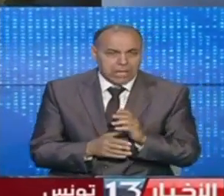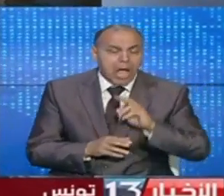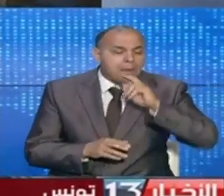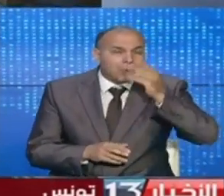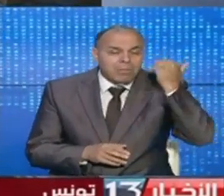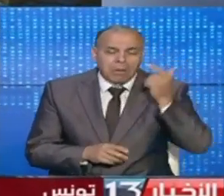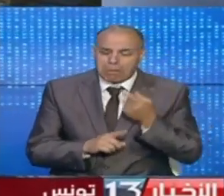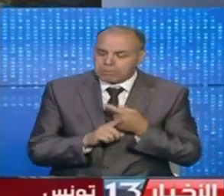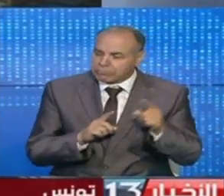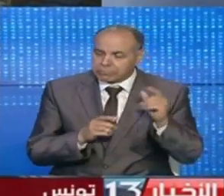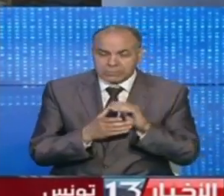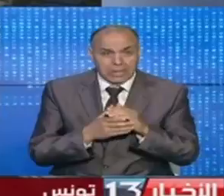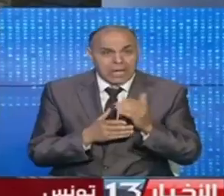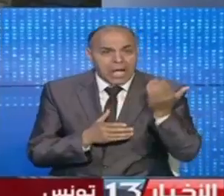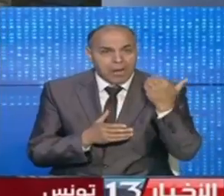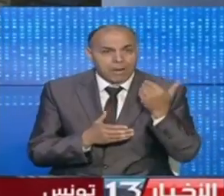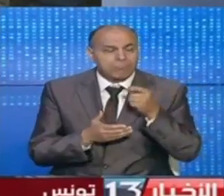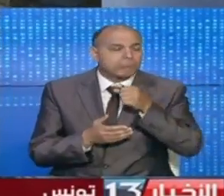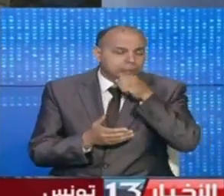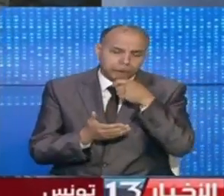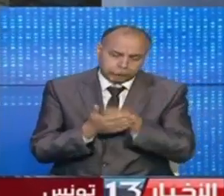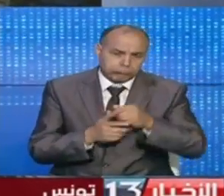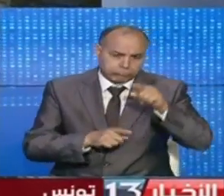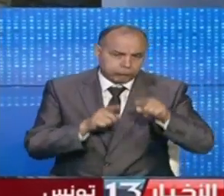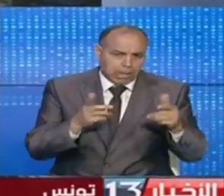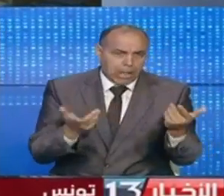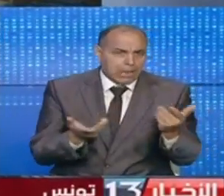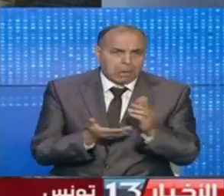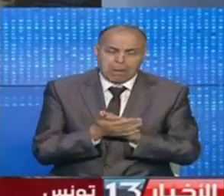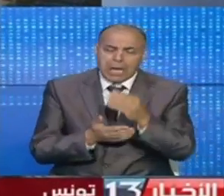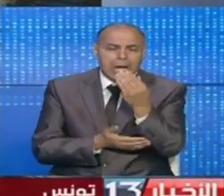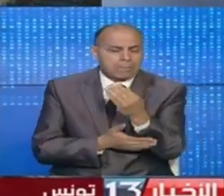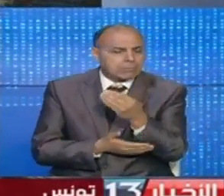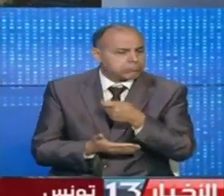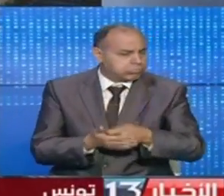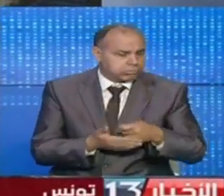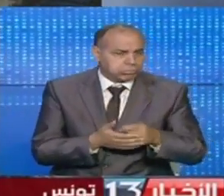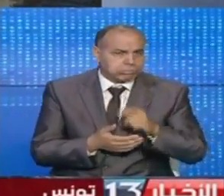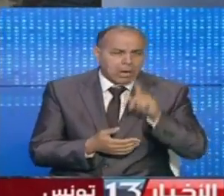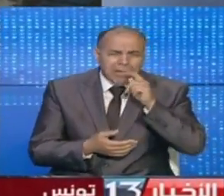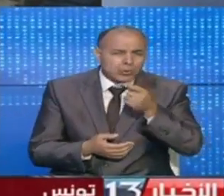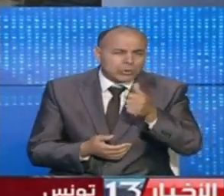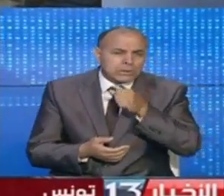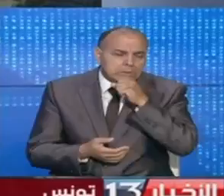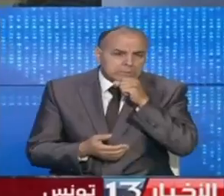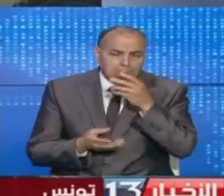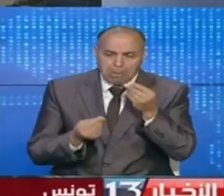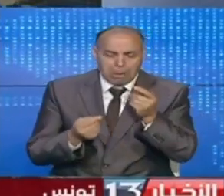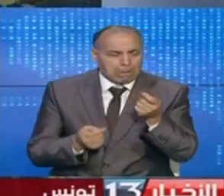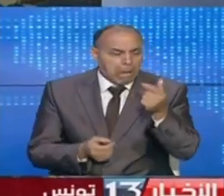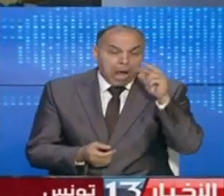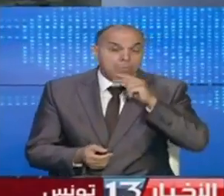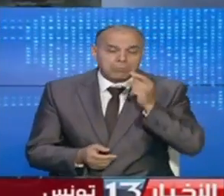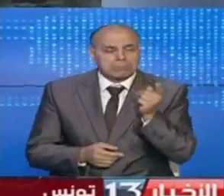مستنسين. مستنسين تاخذ العباد الكبيرة والصغيرة، توا قاعدوا كان الأكثرية للصغار، الكبار قليل معناها مش برشا، مش كيما